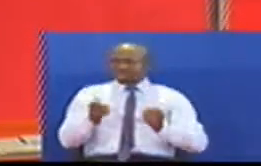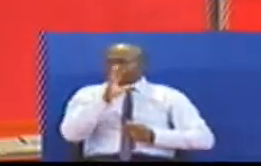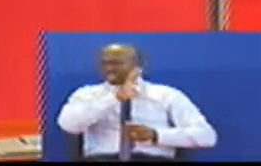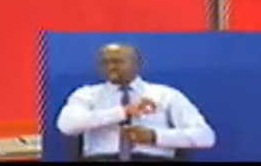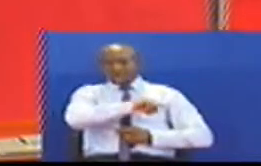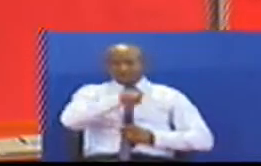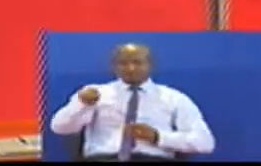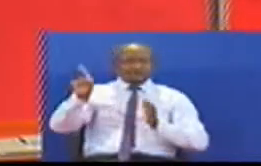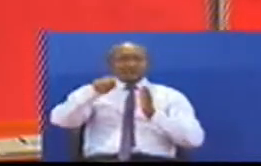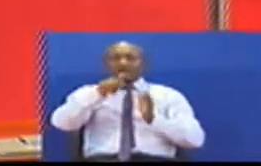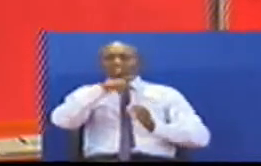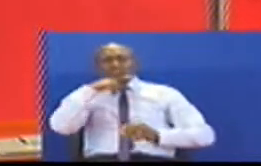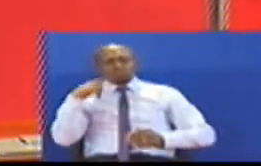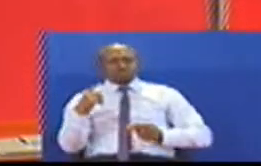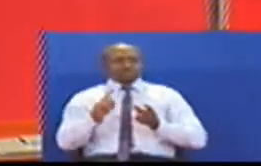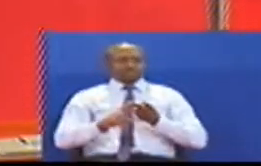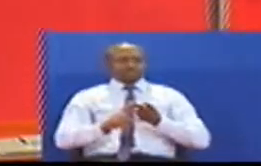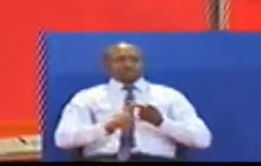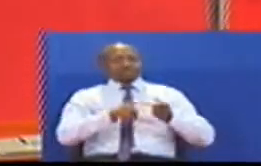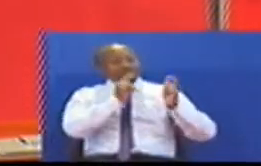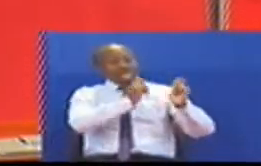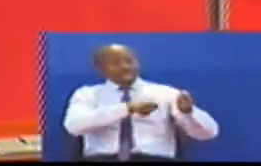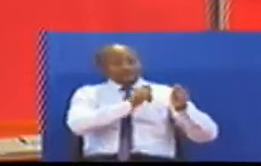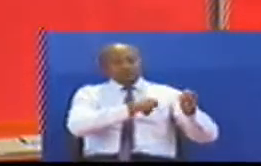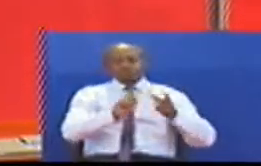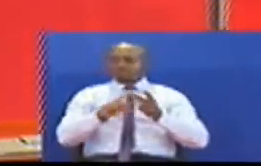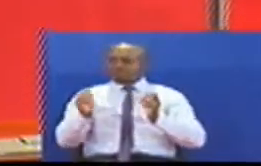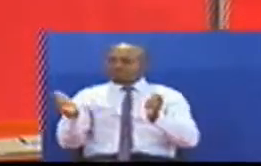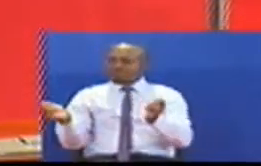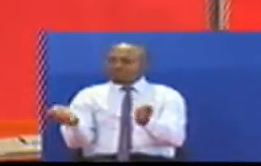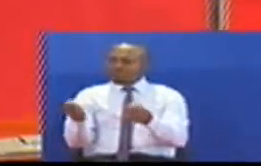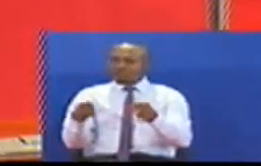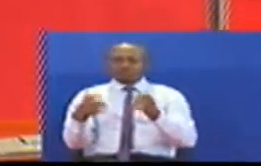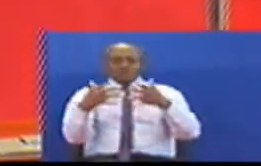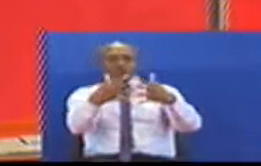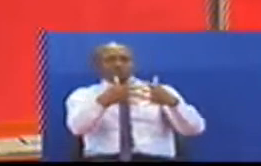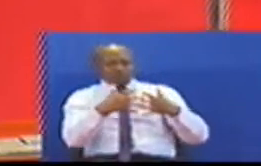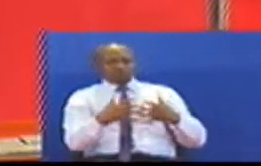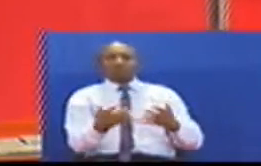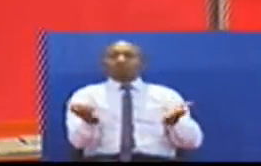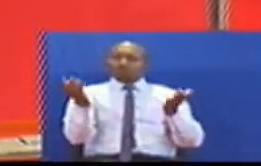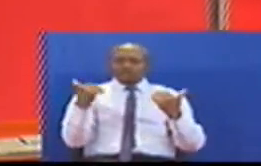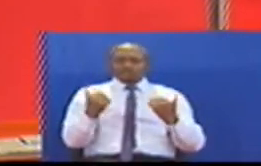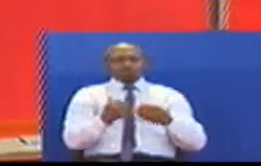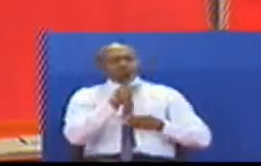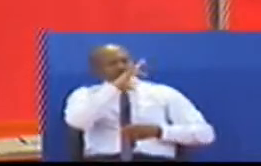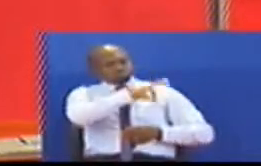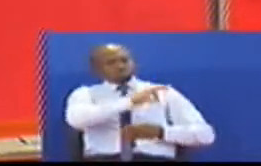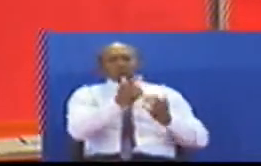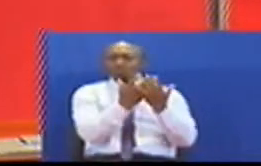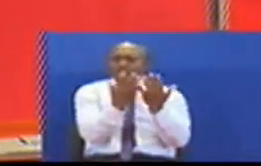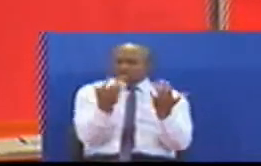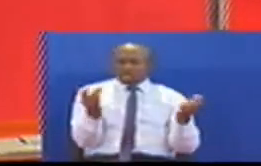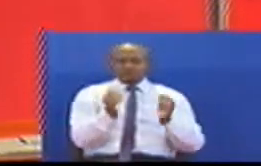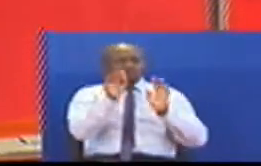hazitoshi huko kwenye kilimo, mifugo pamoja na uvuvi, tunaweza kuwa accommodate wengi sana kwa utaratibu